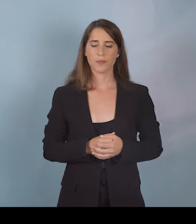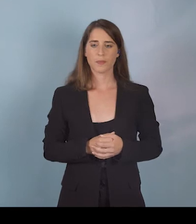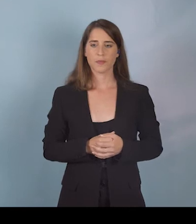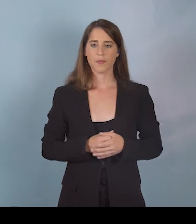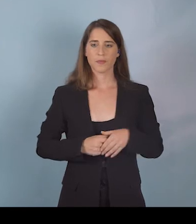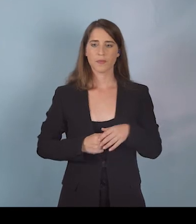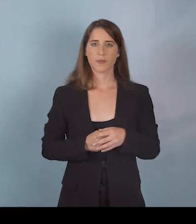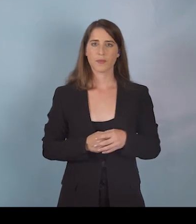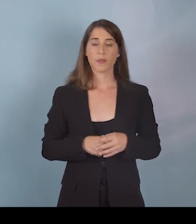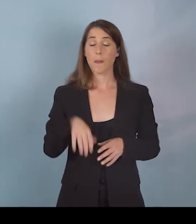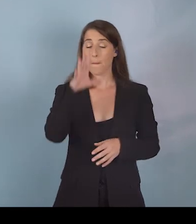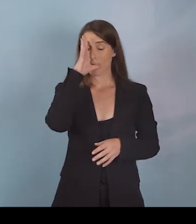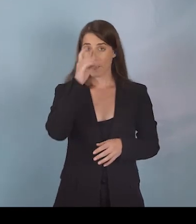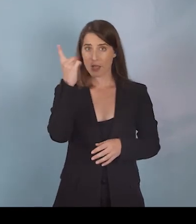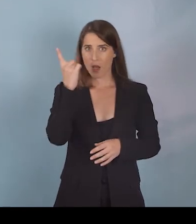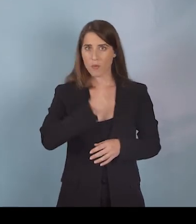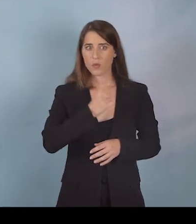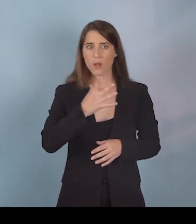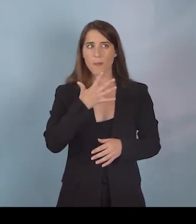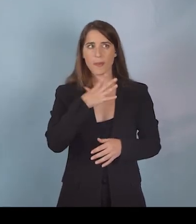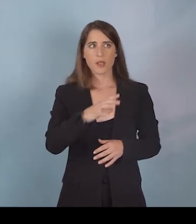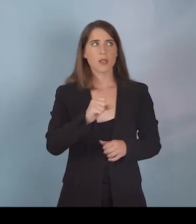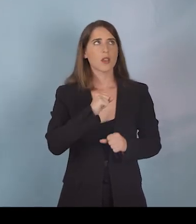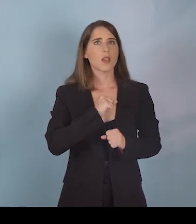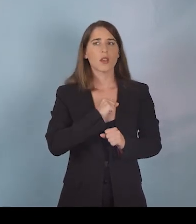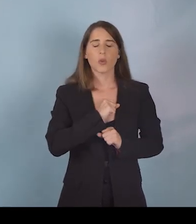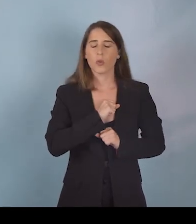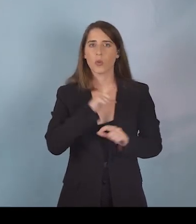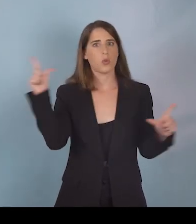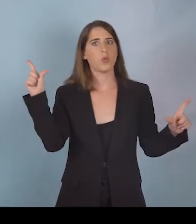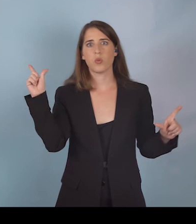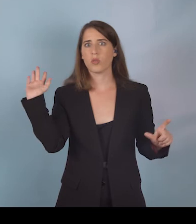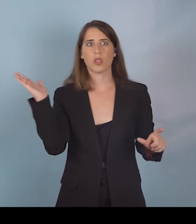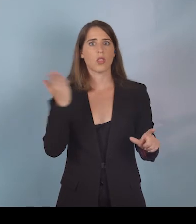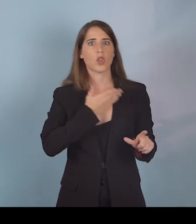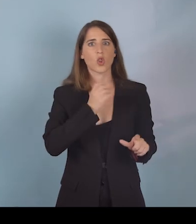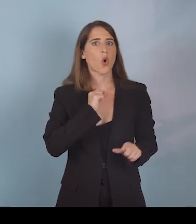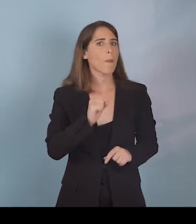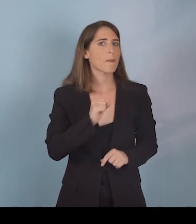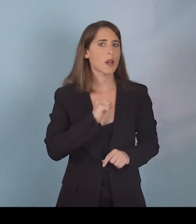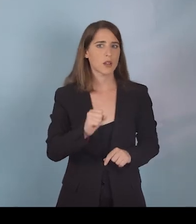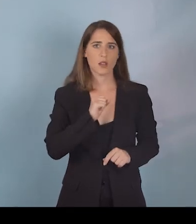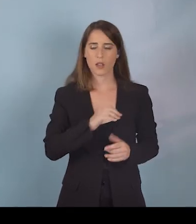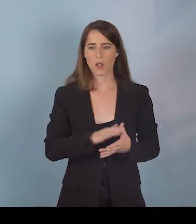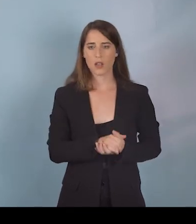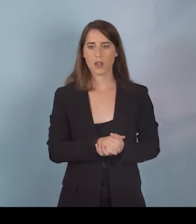Νομίζω ότι δεν έχω να προσθέσω κάτι. Ναι, τα ποσοστά όντως είναι, κατά τη γνώμη μου, τρομακτικά, δεν είναι απλά ανησυχητικά.